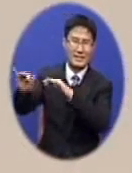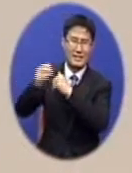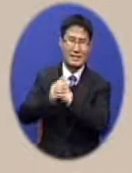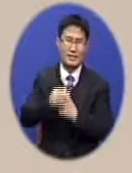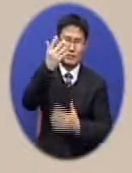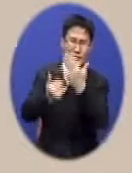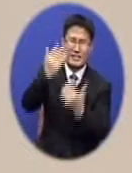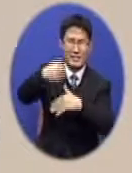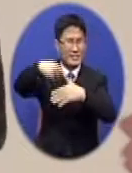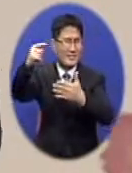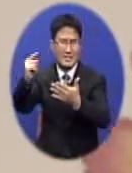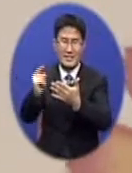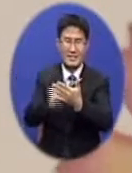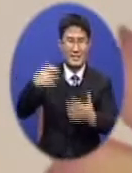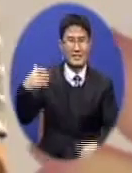불타는 가슴으로